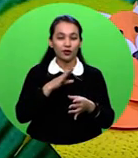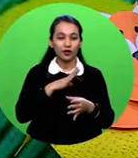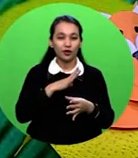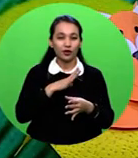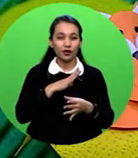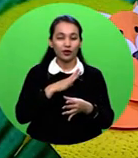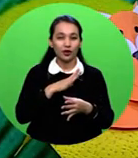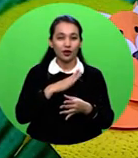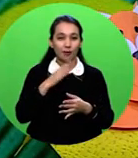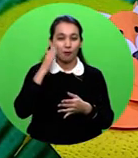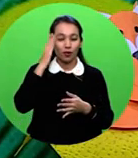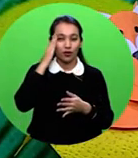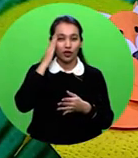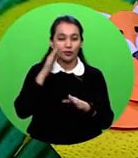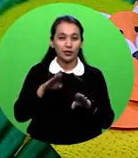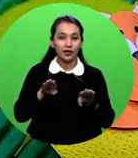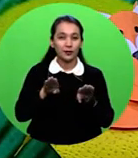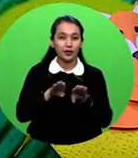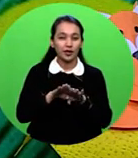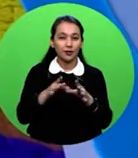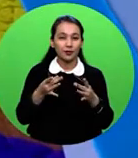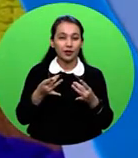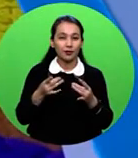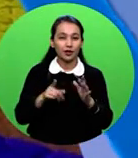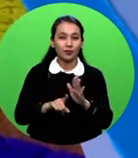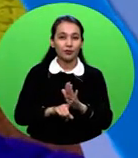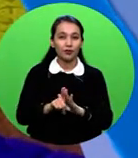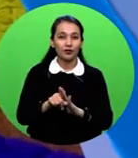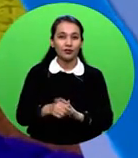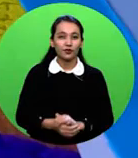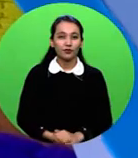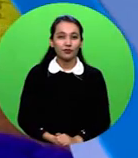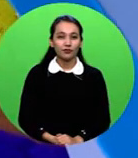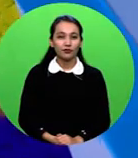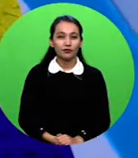endi mushukchamizni bosh qismini yelimlaymiz.